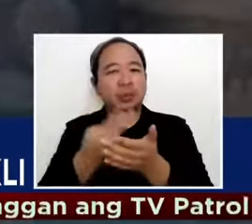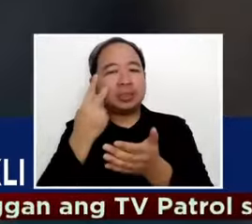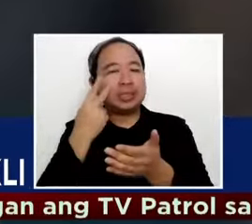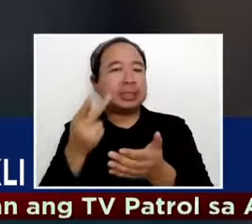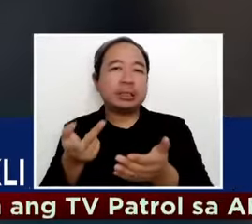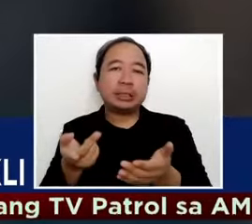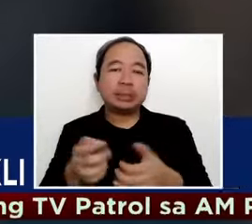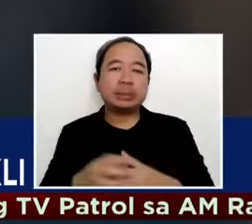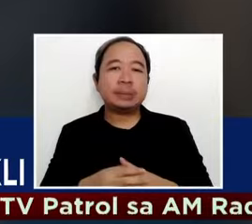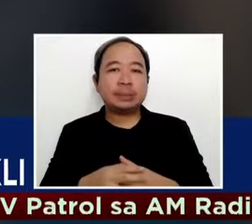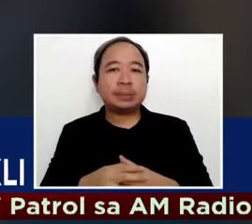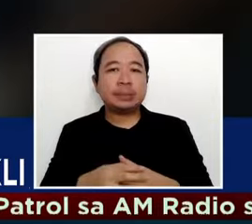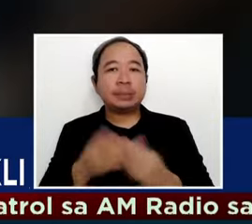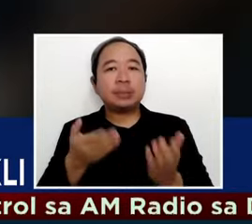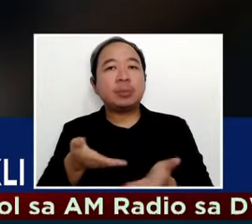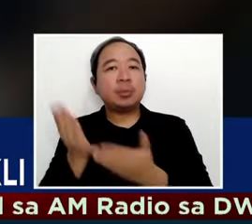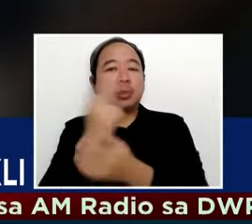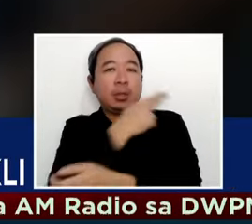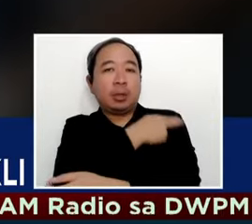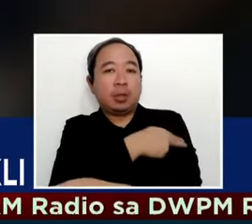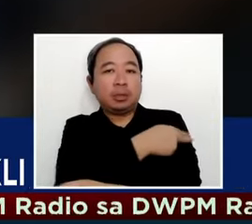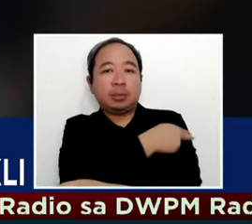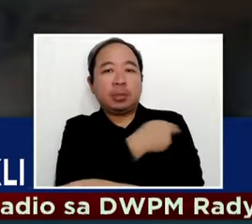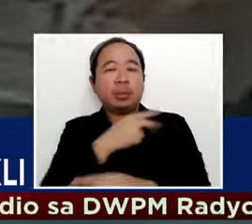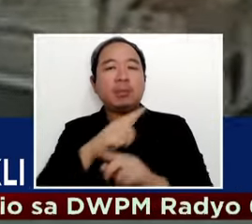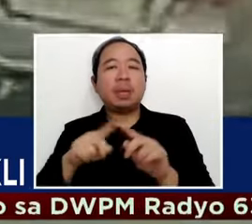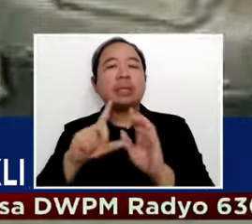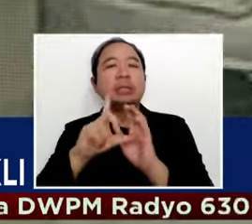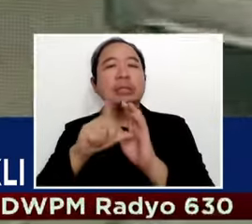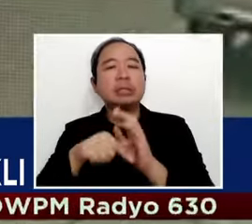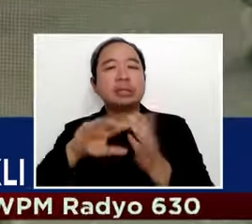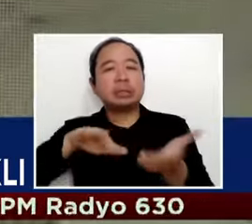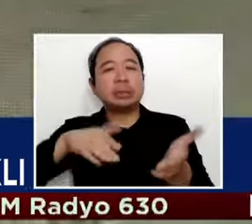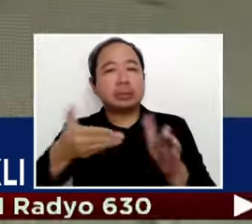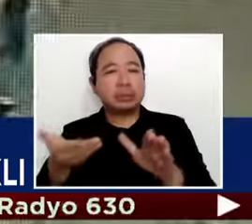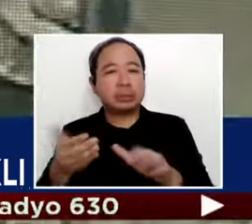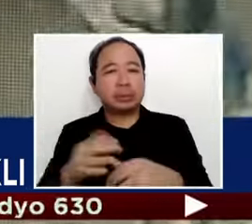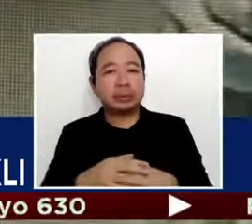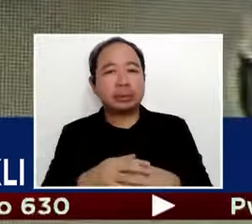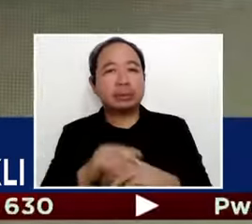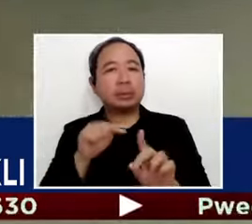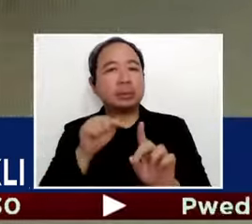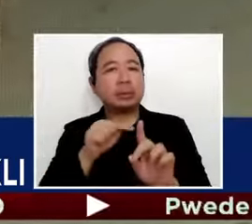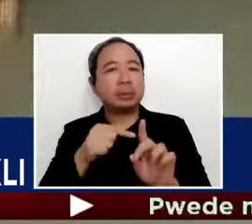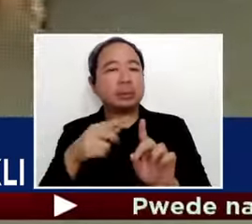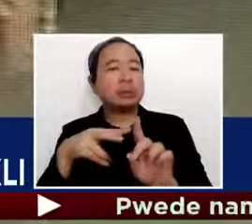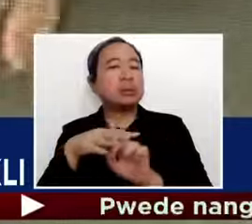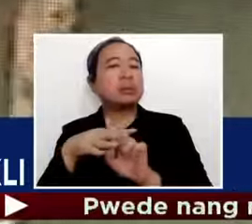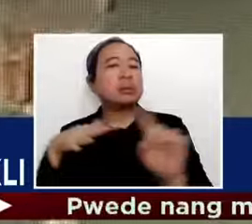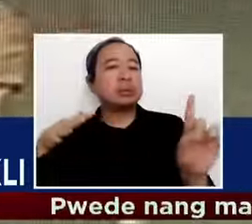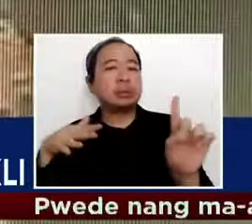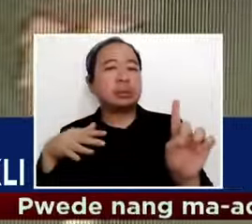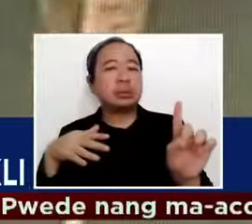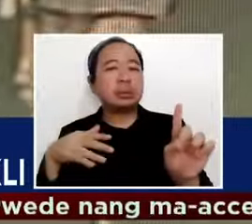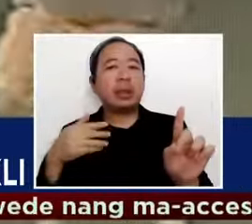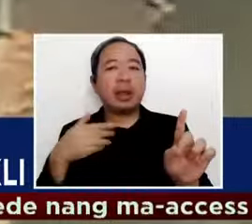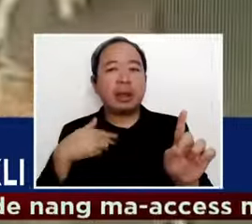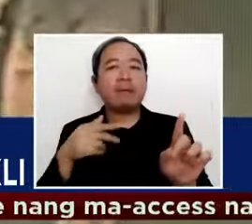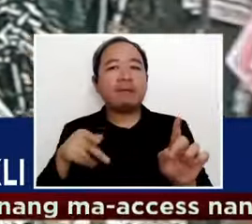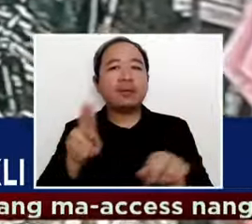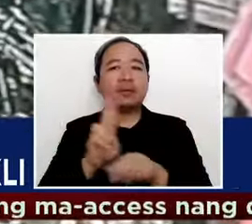biktima. Dinala siya sa ospital pero binawian din ng buhay. Kumaripas naman ang takbo ang sospek, bit-bit ang ginamit na